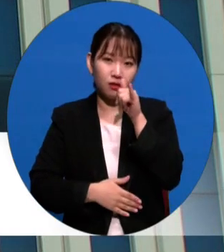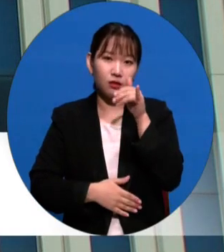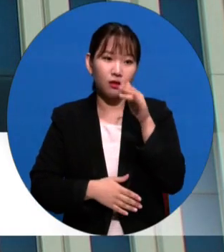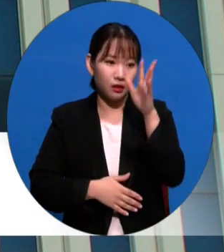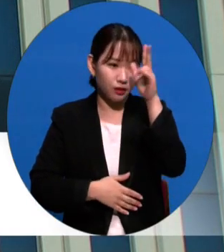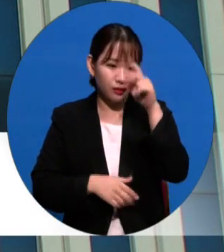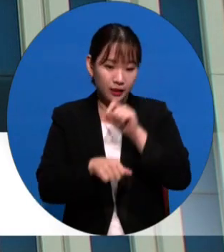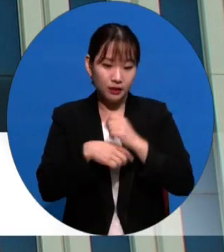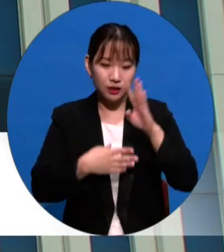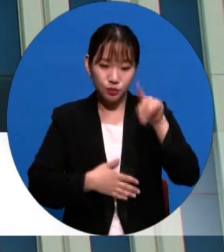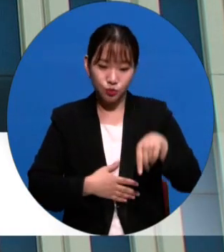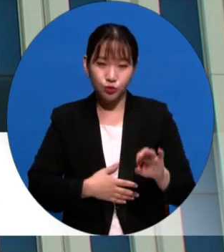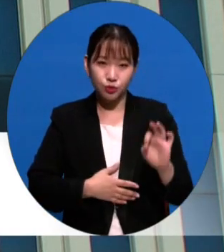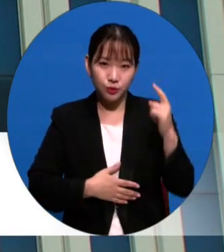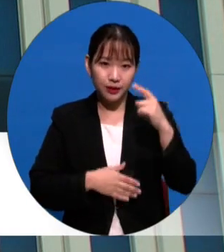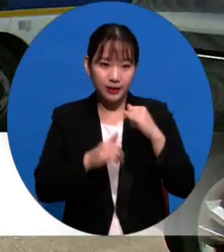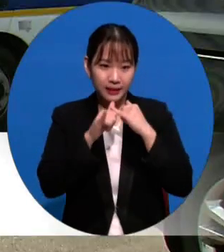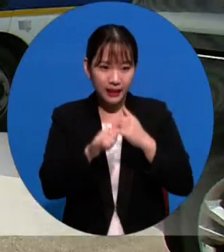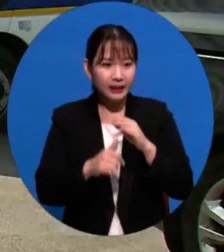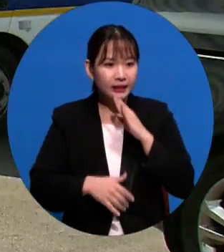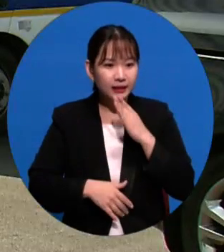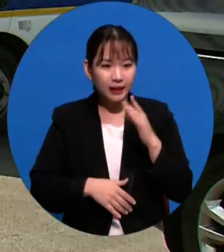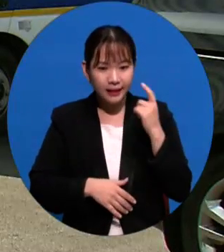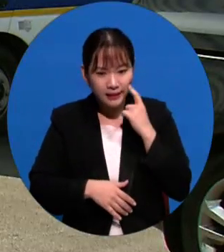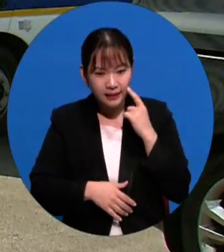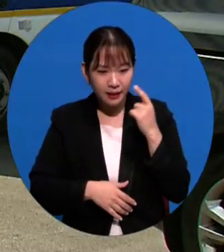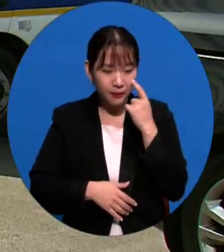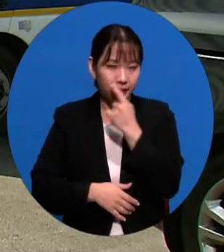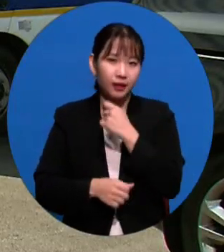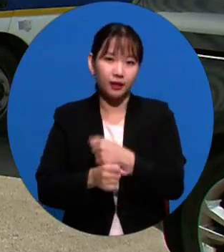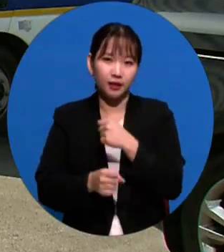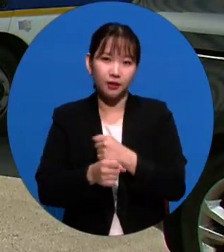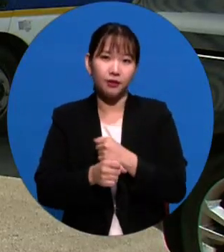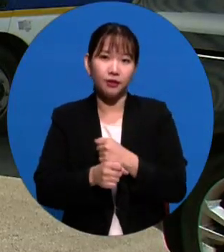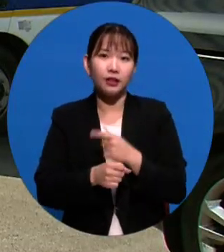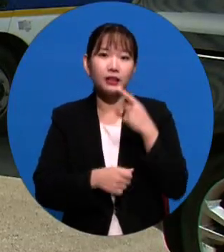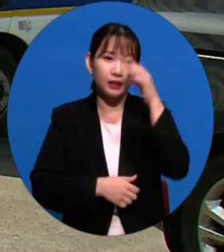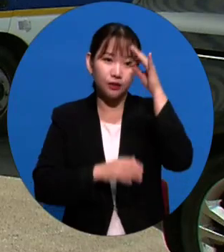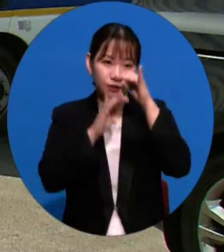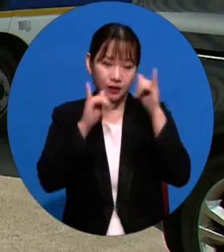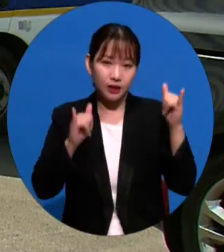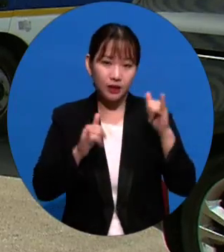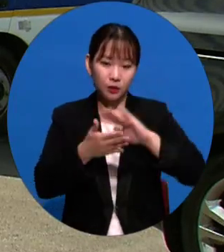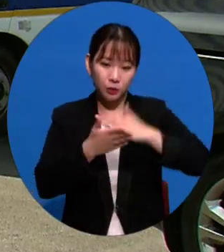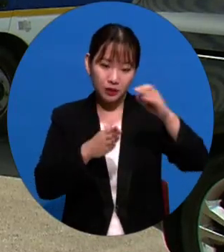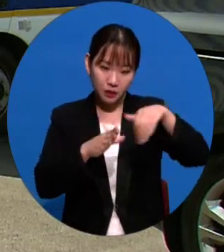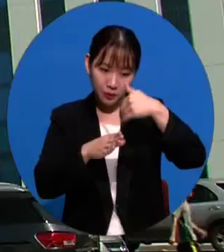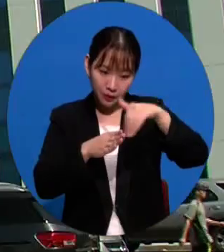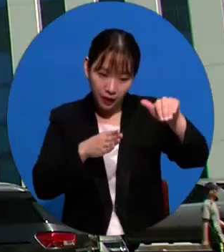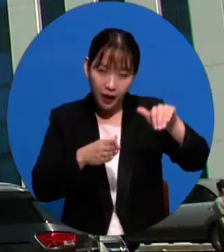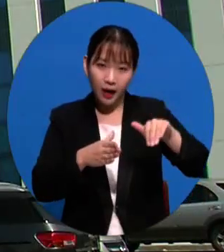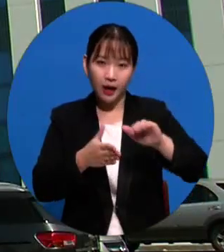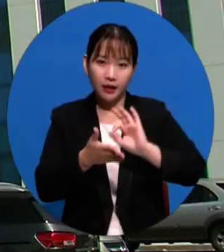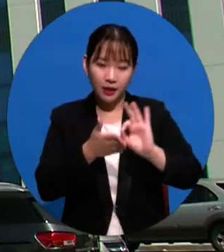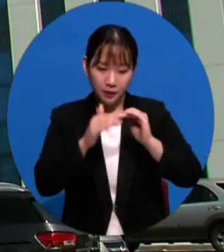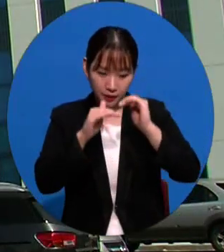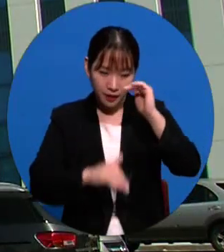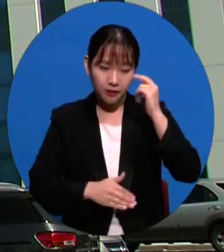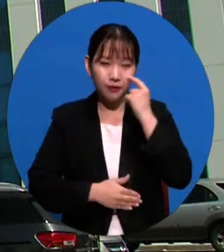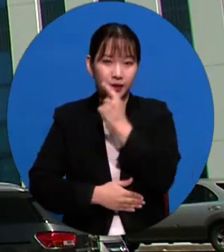경찰은 행정안전부를 통해 상장의 진위 여부를 확인하는 한편 해당 예술인들의 통장 거래 내역을 확인할